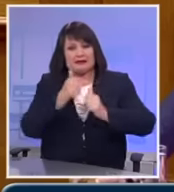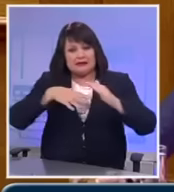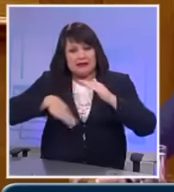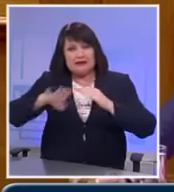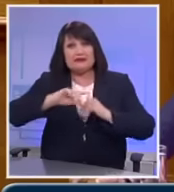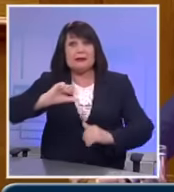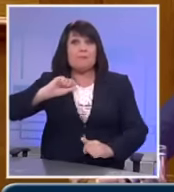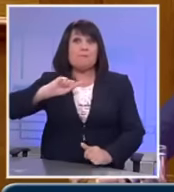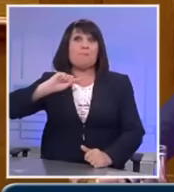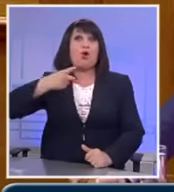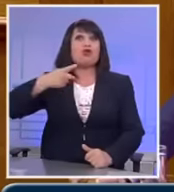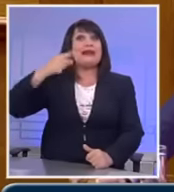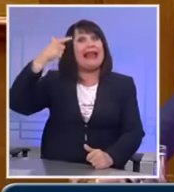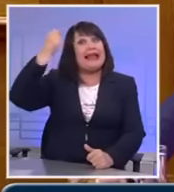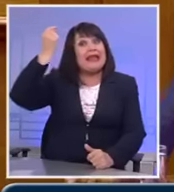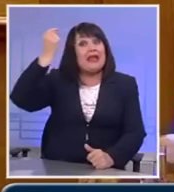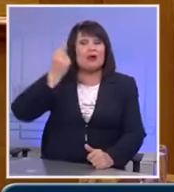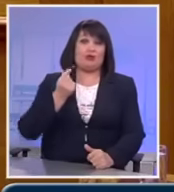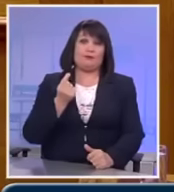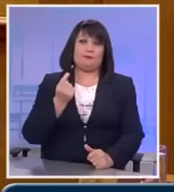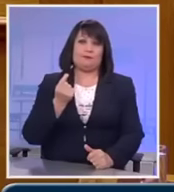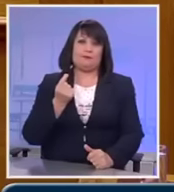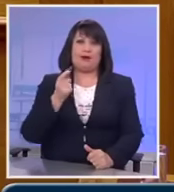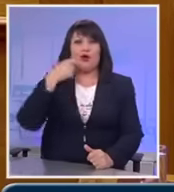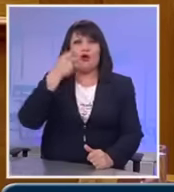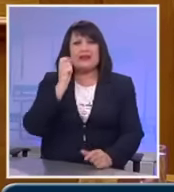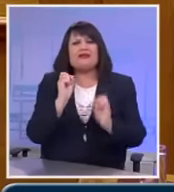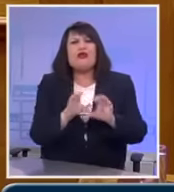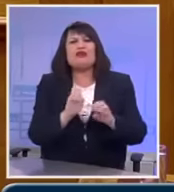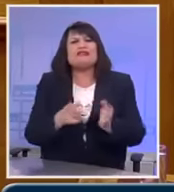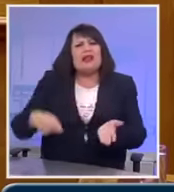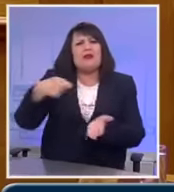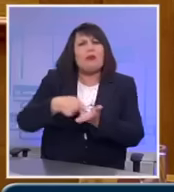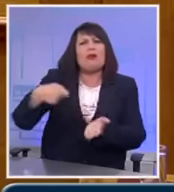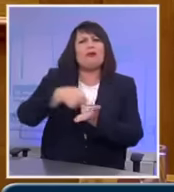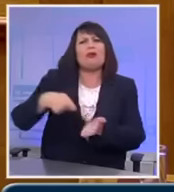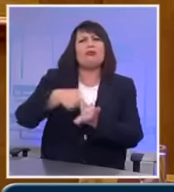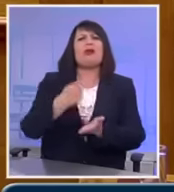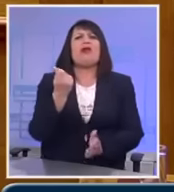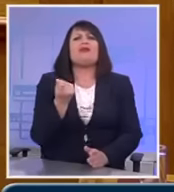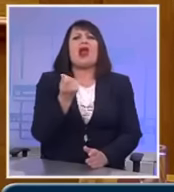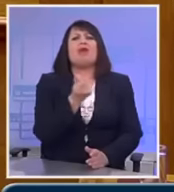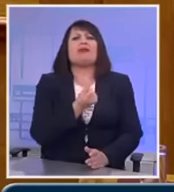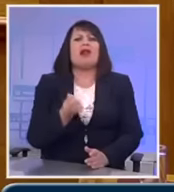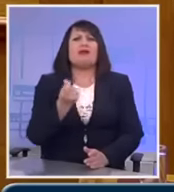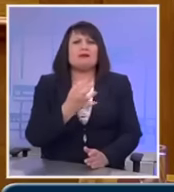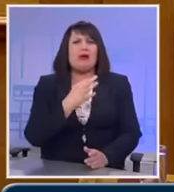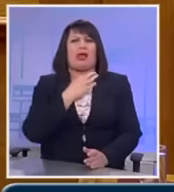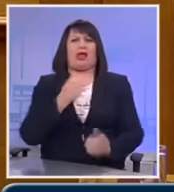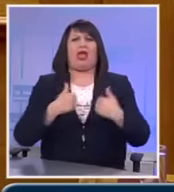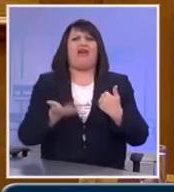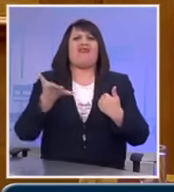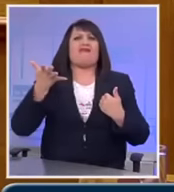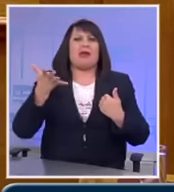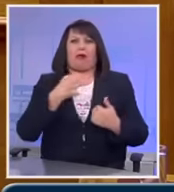πτη λυκείου ακόμα και να πληρώνουν οι γονείς φροντιστήρια και να εξοντώνεται η εφηβεία των